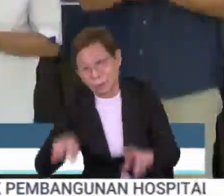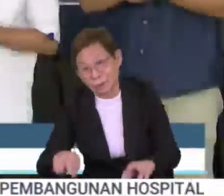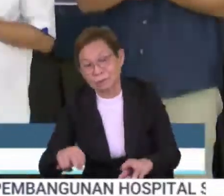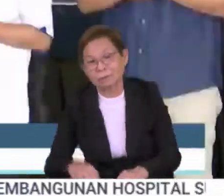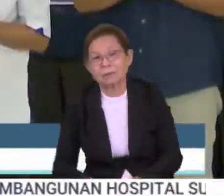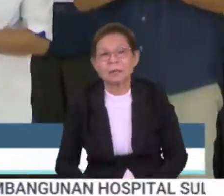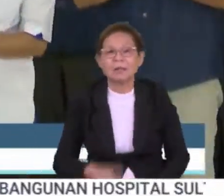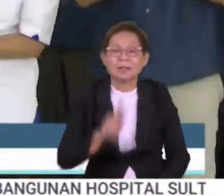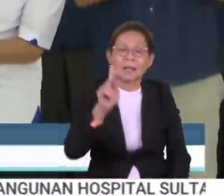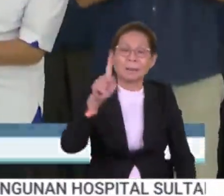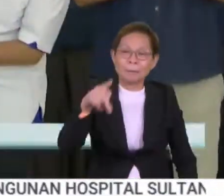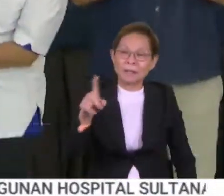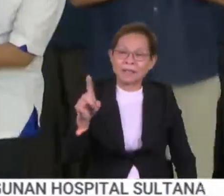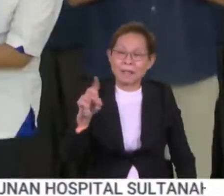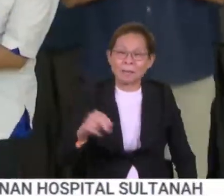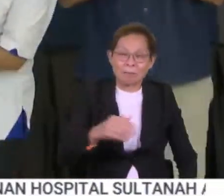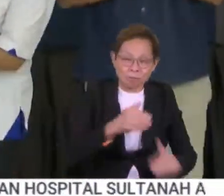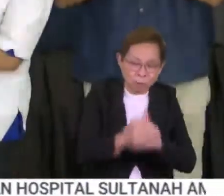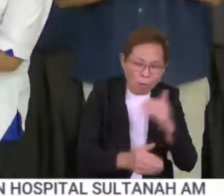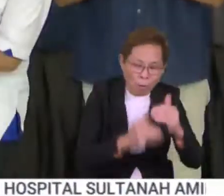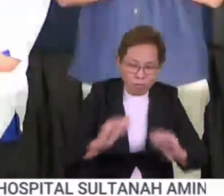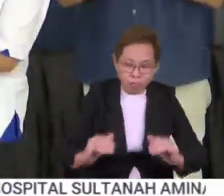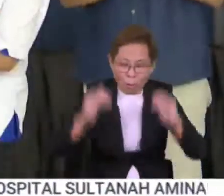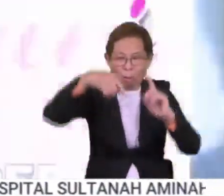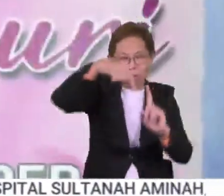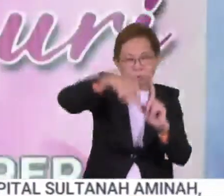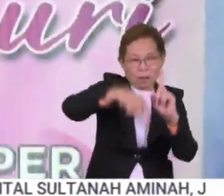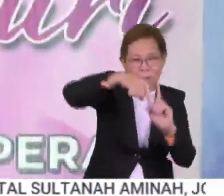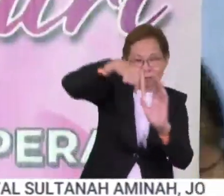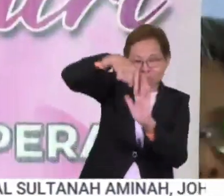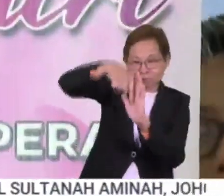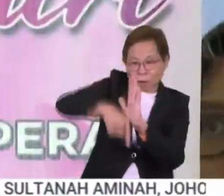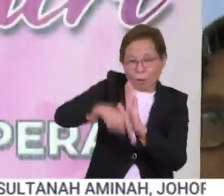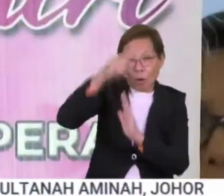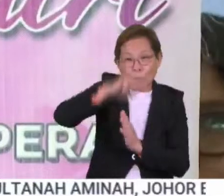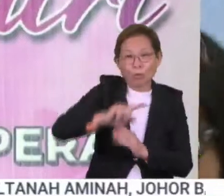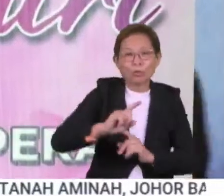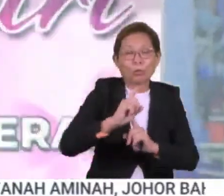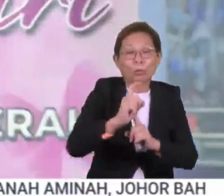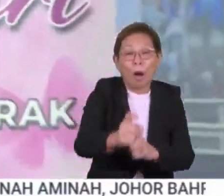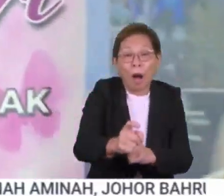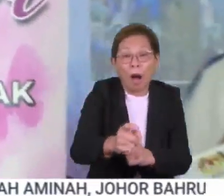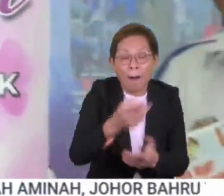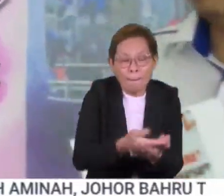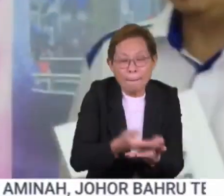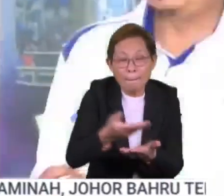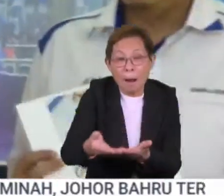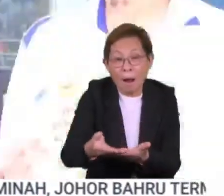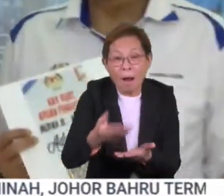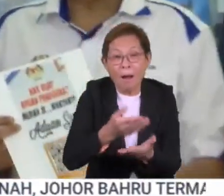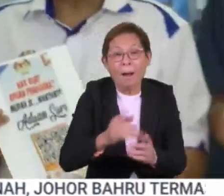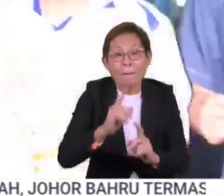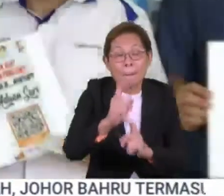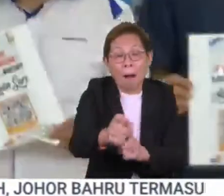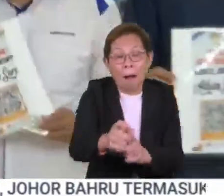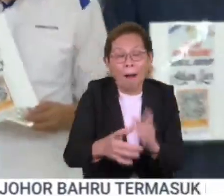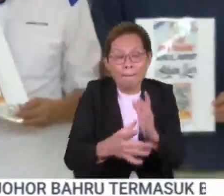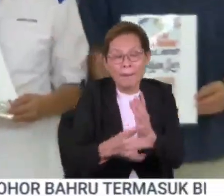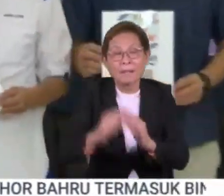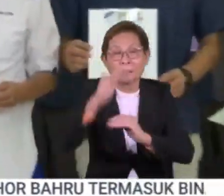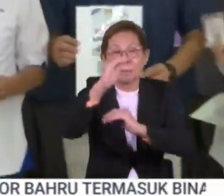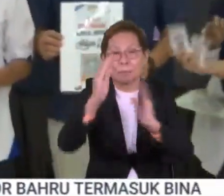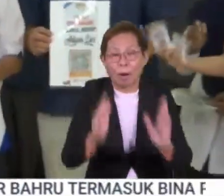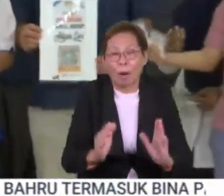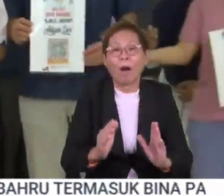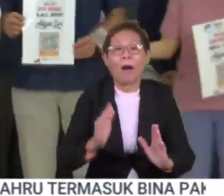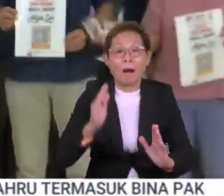Dalam pada itu, KPDN dalam proses mengemaskini data terperinci bagi pemberian minyak masak secara bersasar yang akan